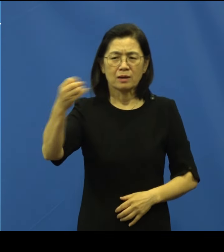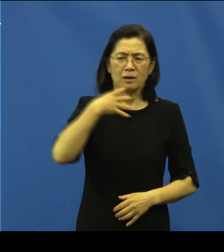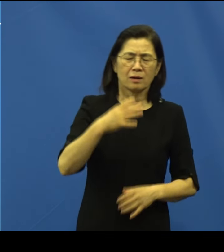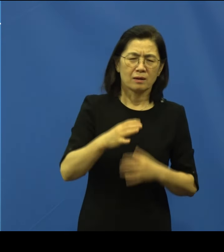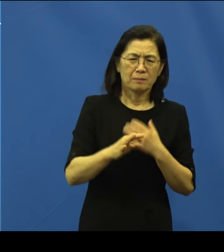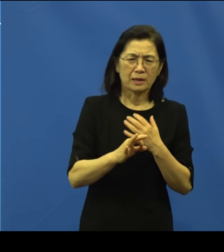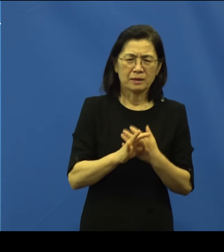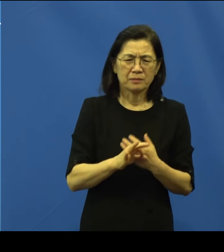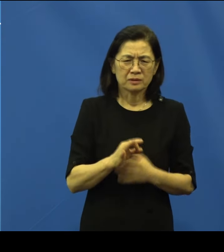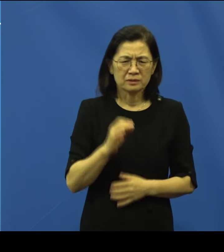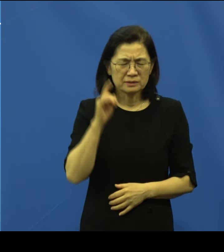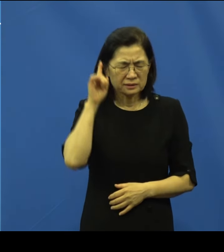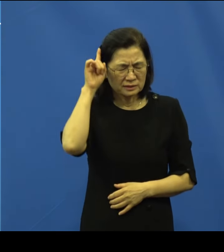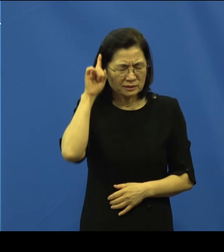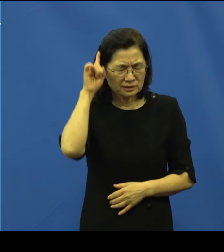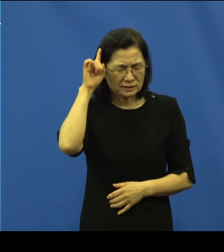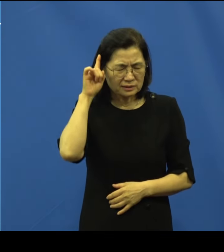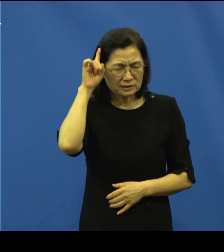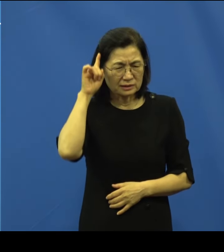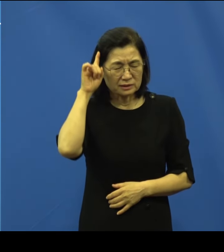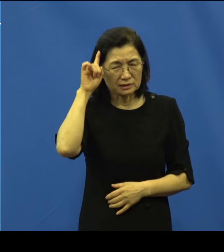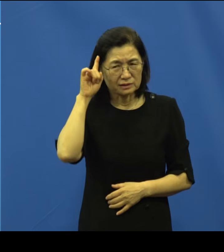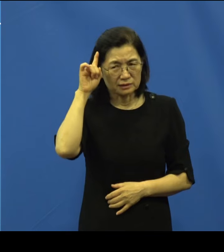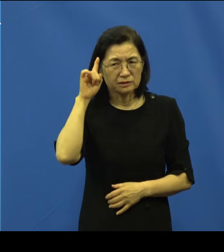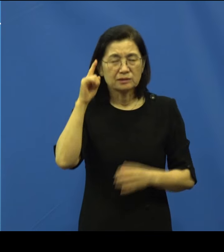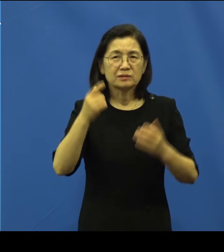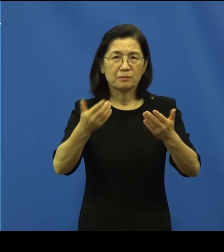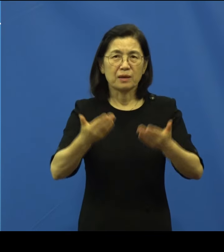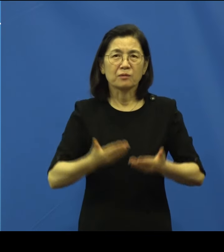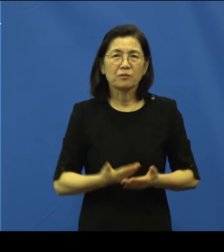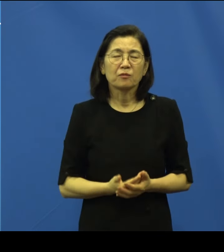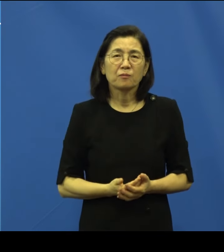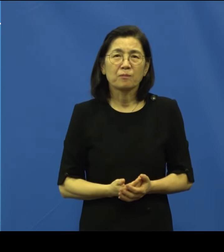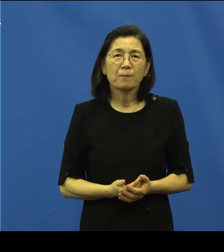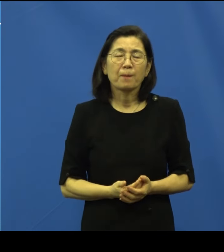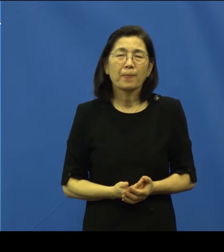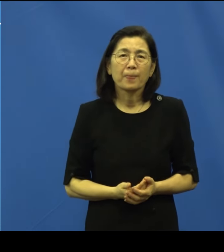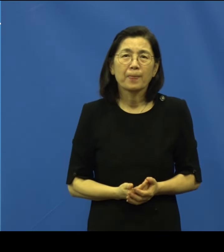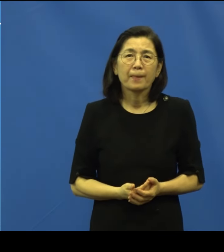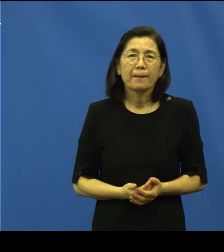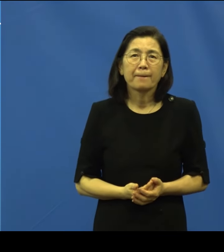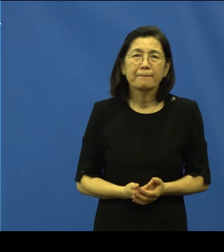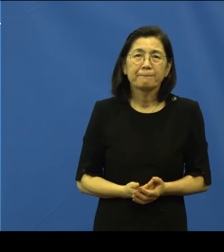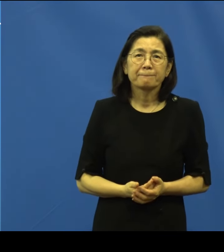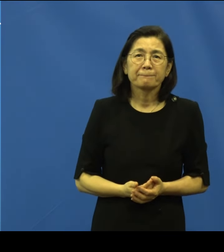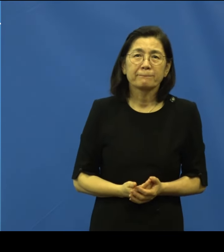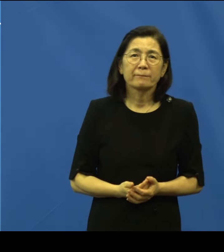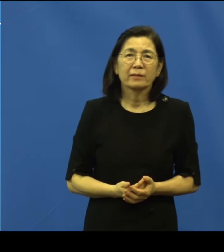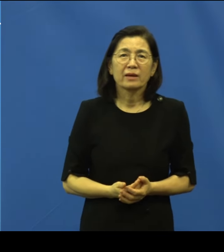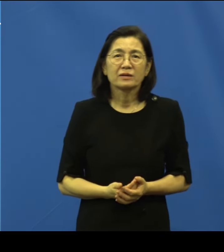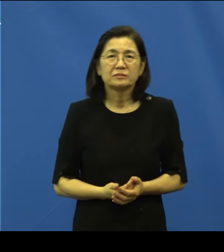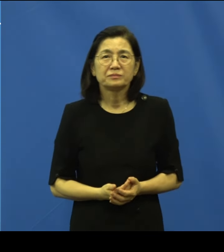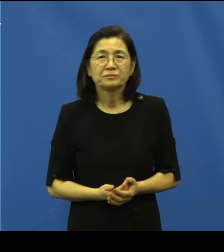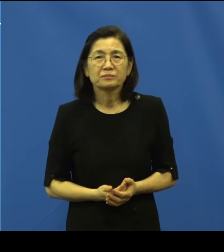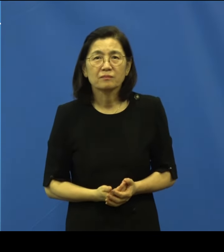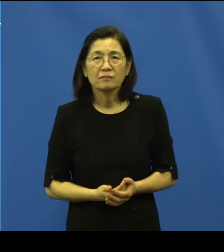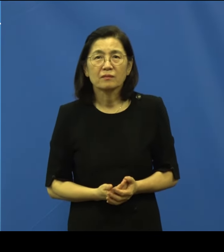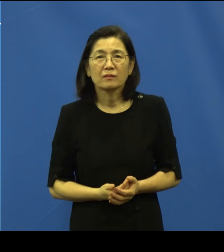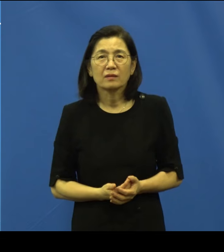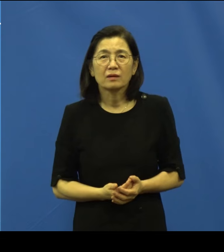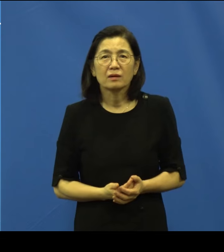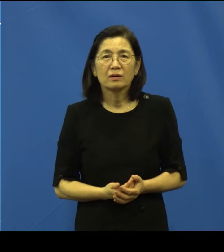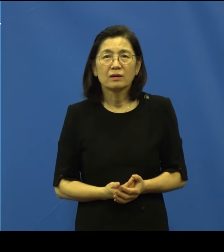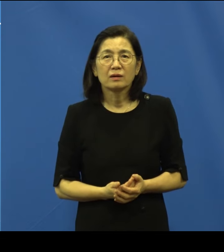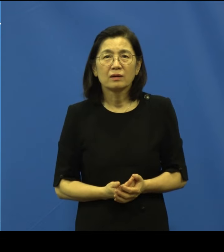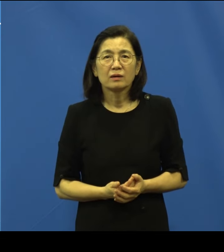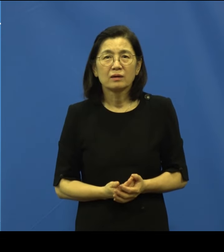이런 과자 가운데도 과자 안에 뭐 글 써놓은 게 있대요. 뭐 포춘 쿠키라고. 뭐 이 과자 먹으면 될 건데